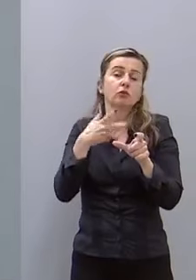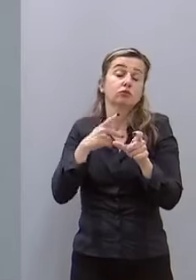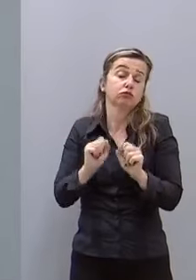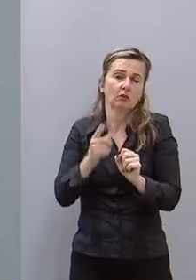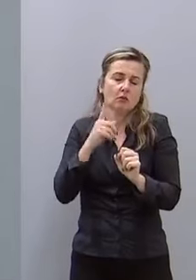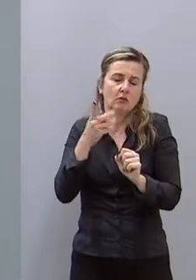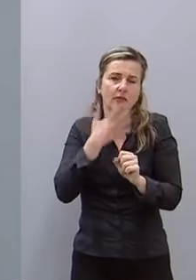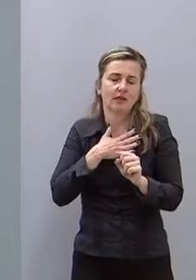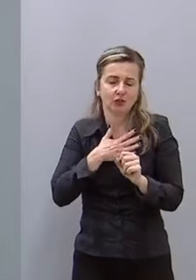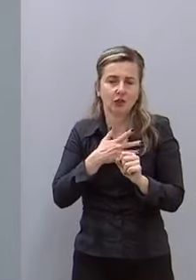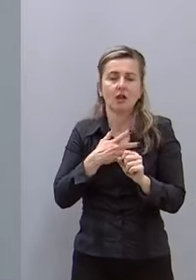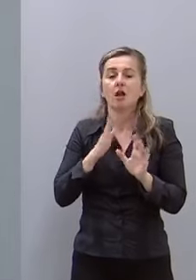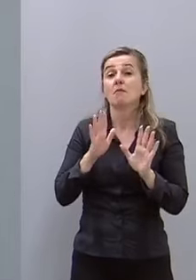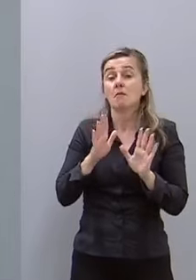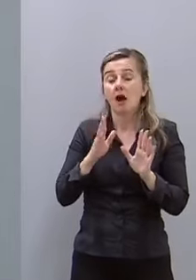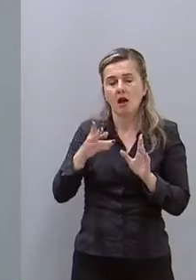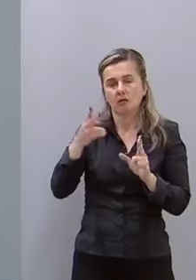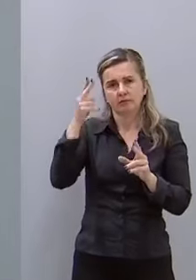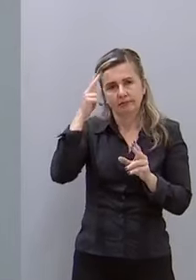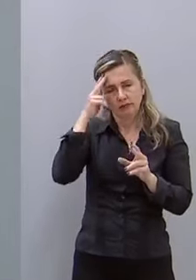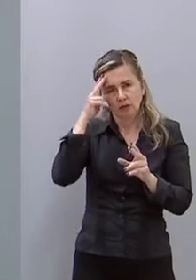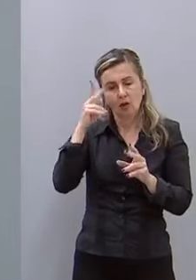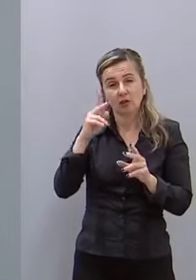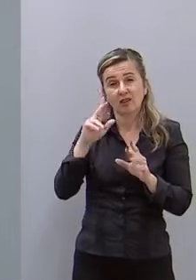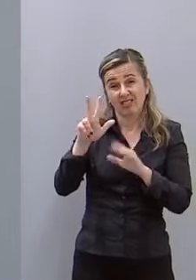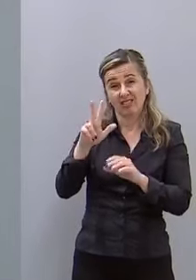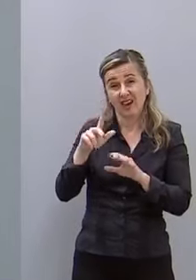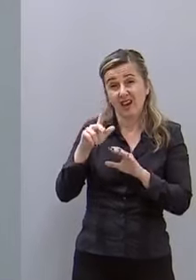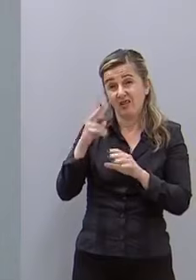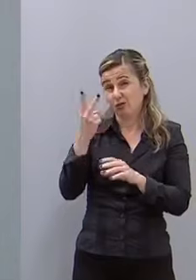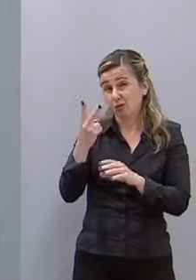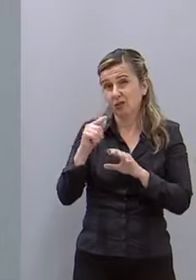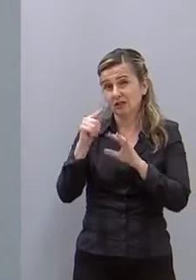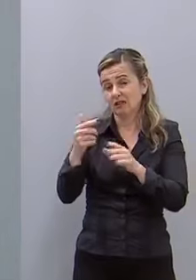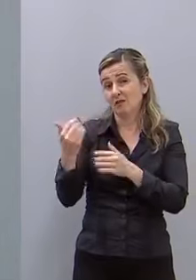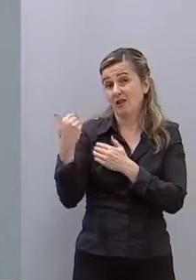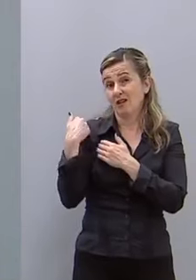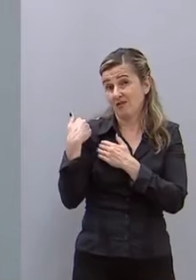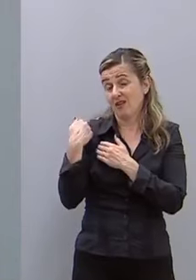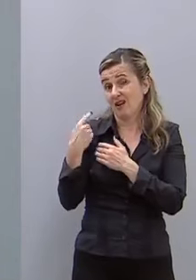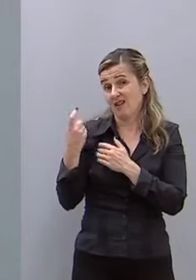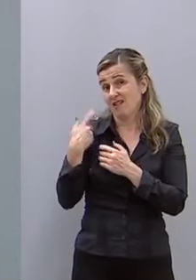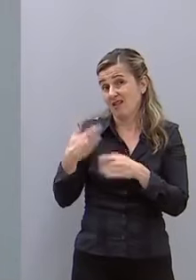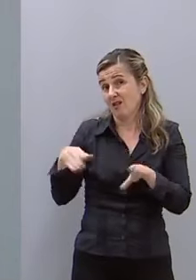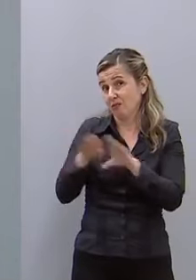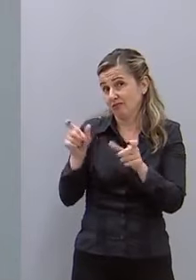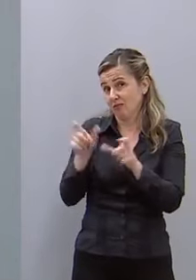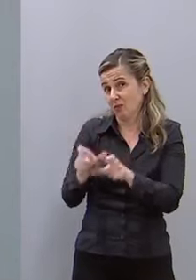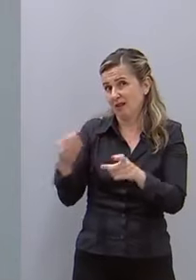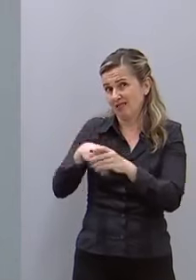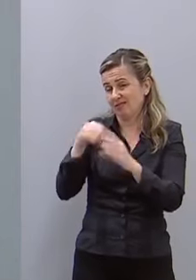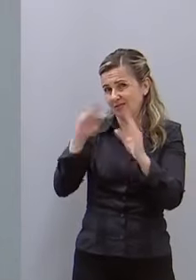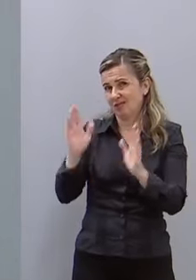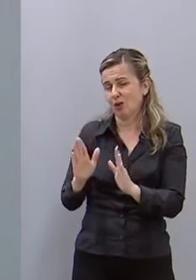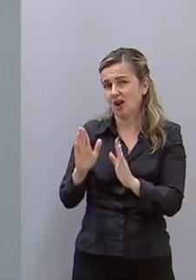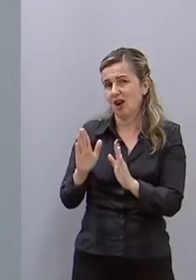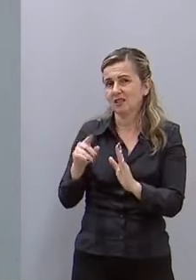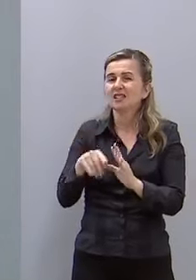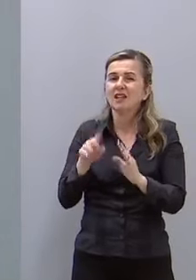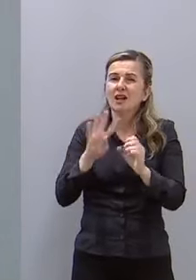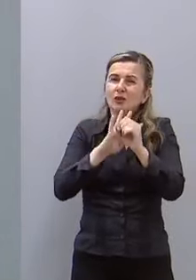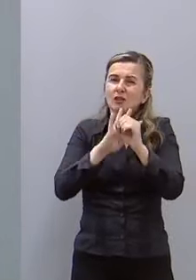piacere però ricordiamoci che tre settimane fa eravamo due settimane fa eravamo chiusi in casa e non è questo